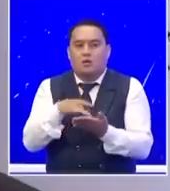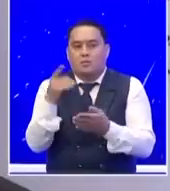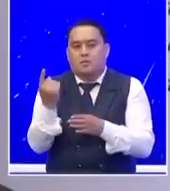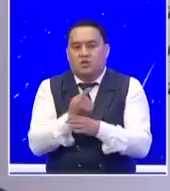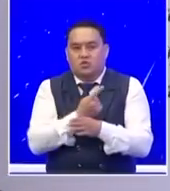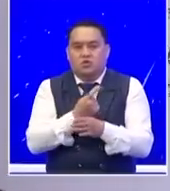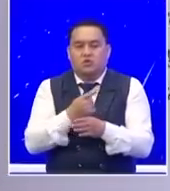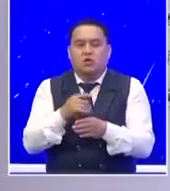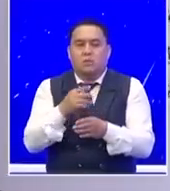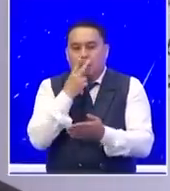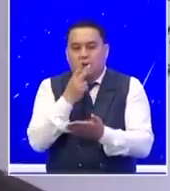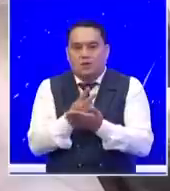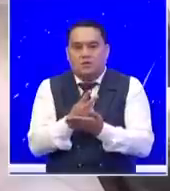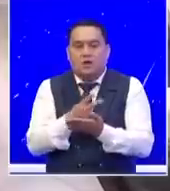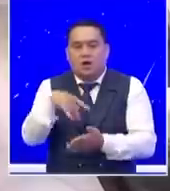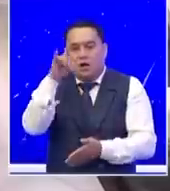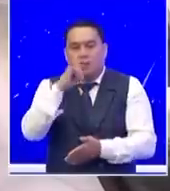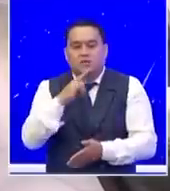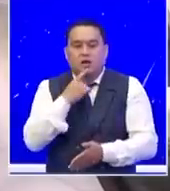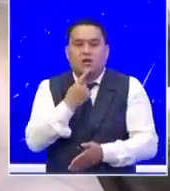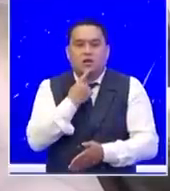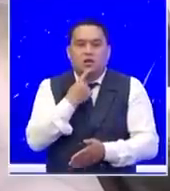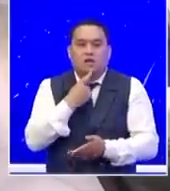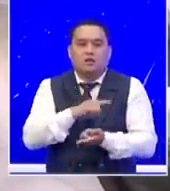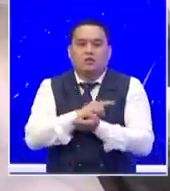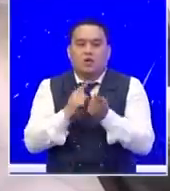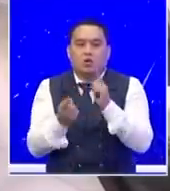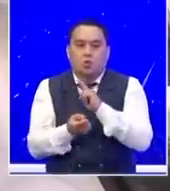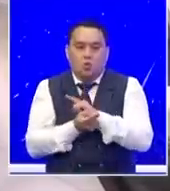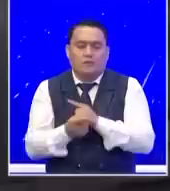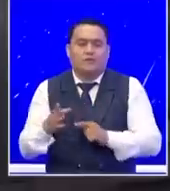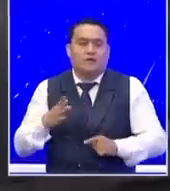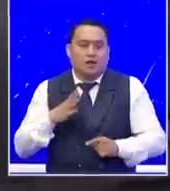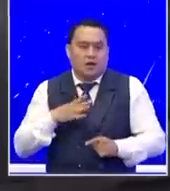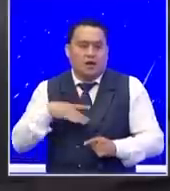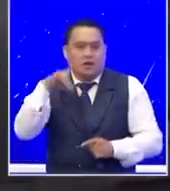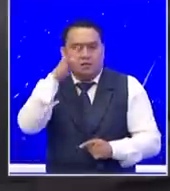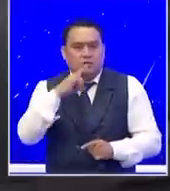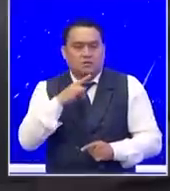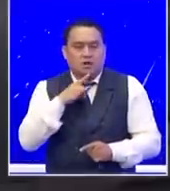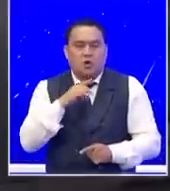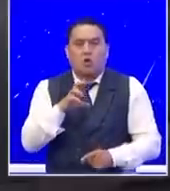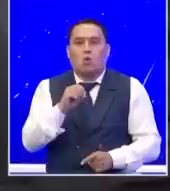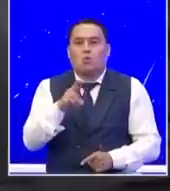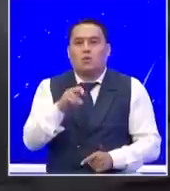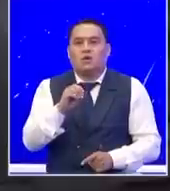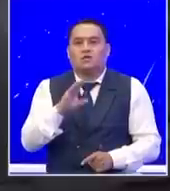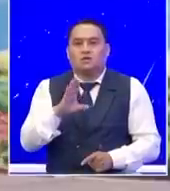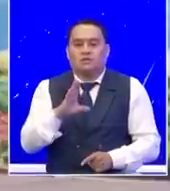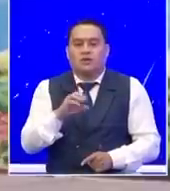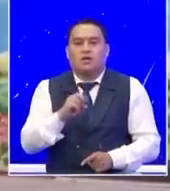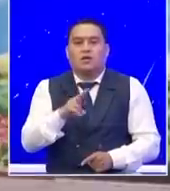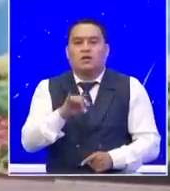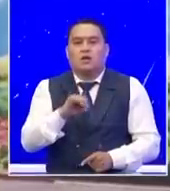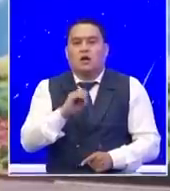басылып шығады. Трактатты қазақ тіліне аударуда осы нұсқа басшылық қалынған. Қазақ тіліне Ауданбек Көбесов, Клара Таджикова,